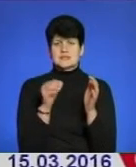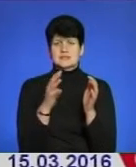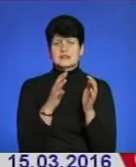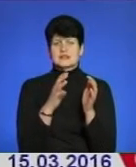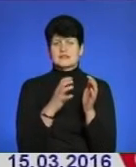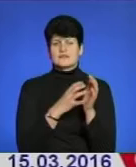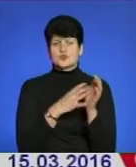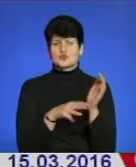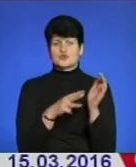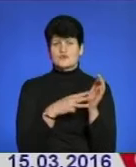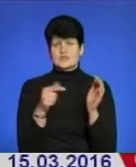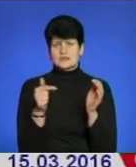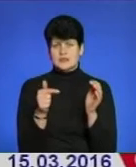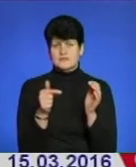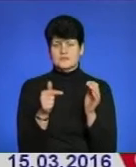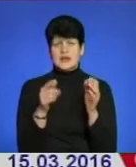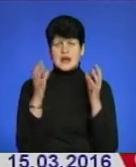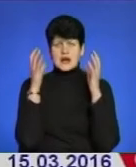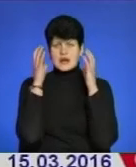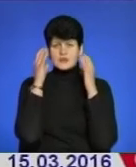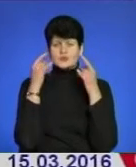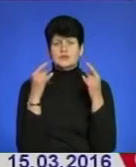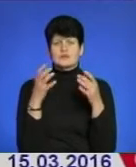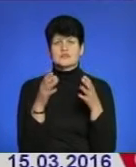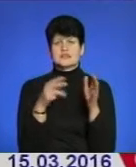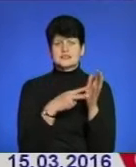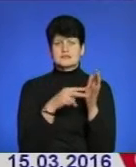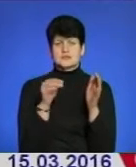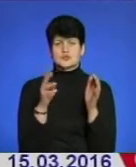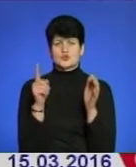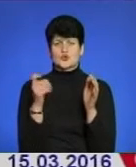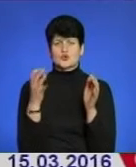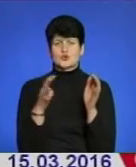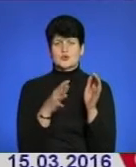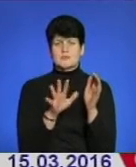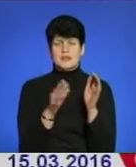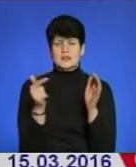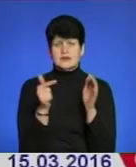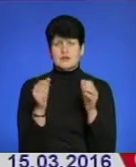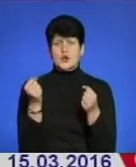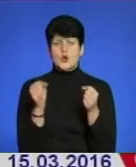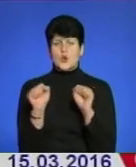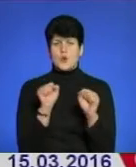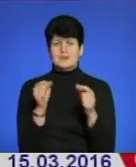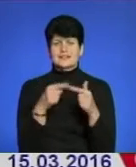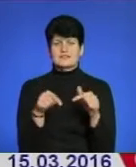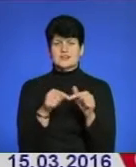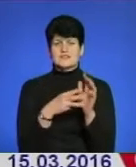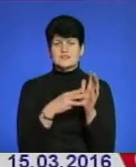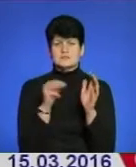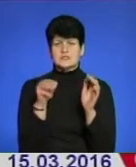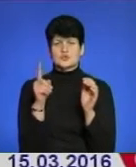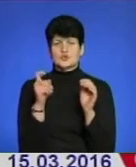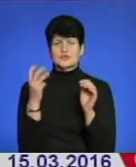7098 гривень, радіотелефоніст, телеграфіст 7145 гривень, командир відділення 8034